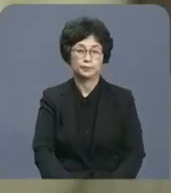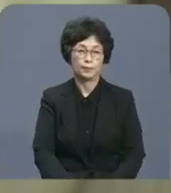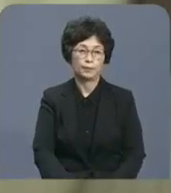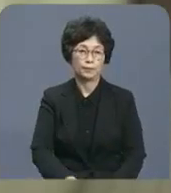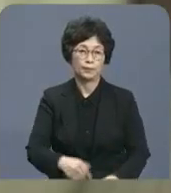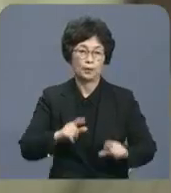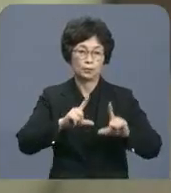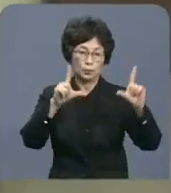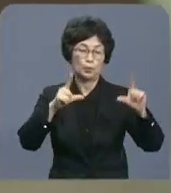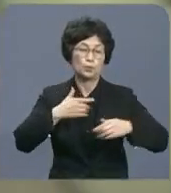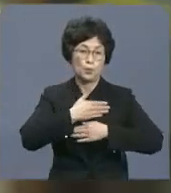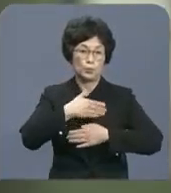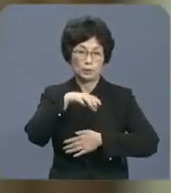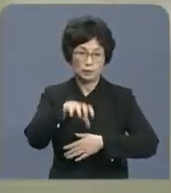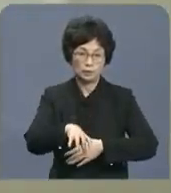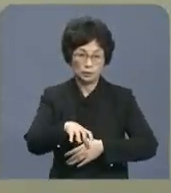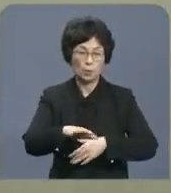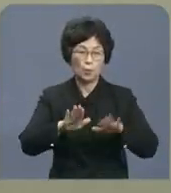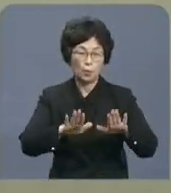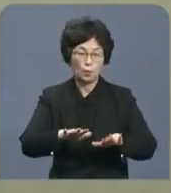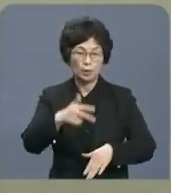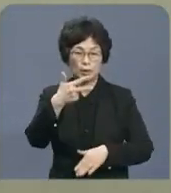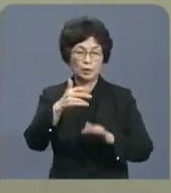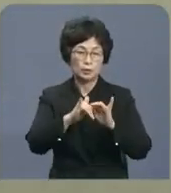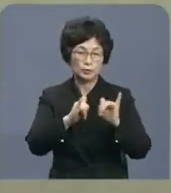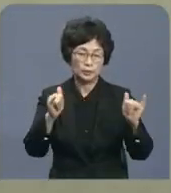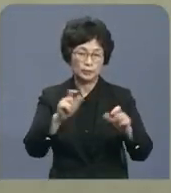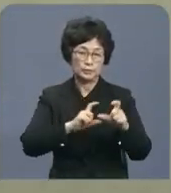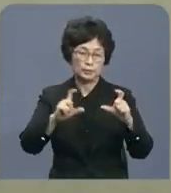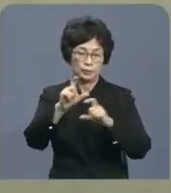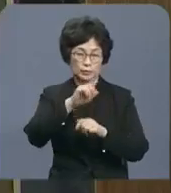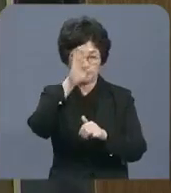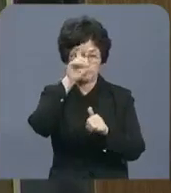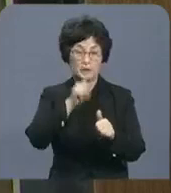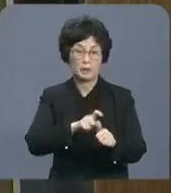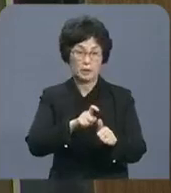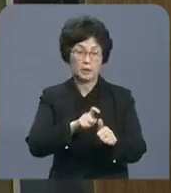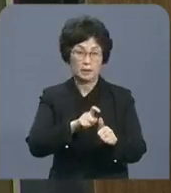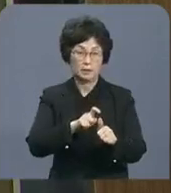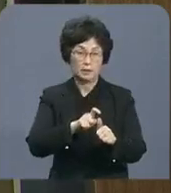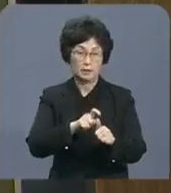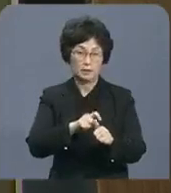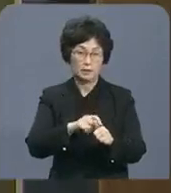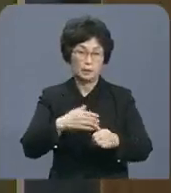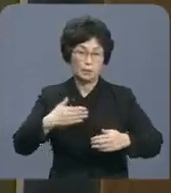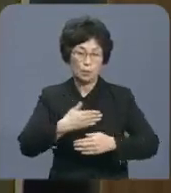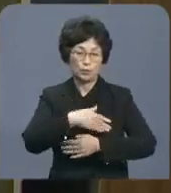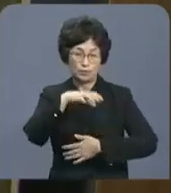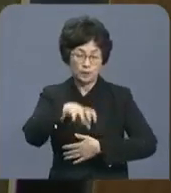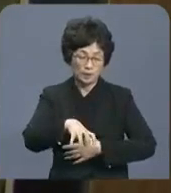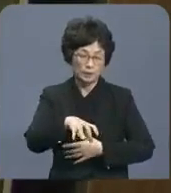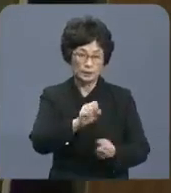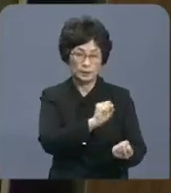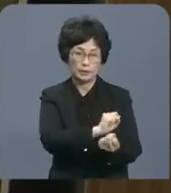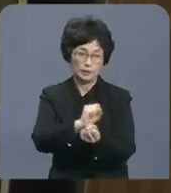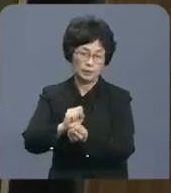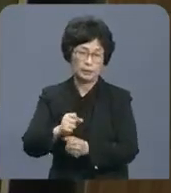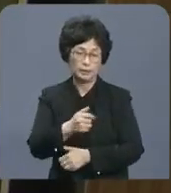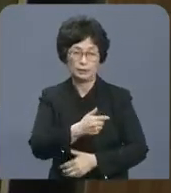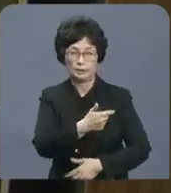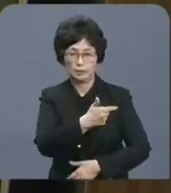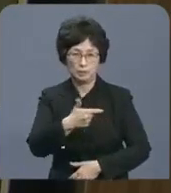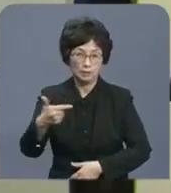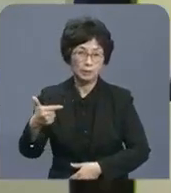동구 목욕탕에서 도 오늘 7명이 추가 확인됐습니다 최근 목욕탕 집단 감염이 크게 내로